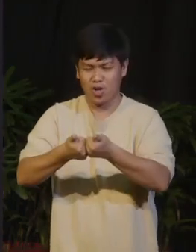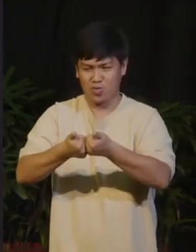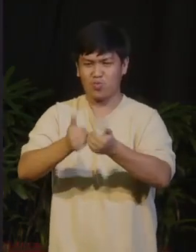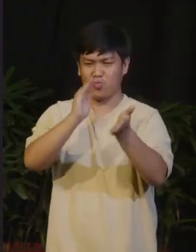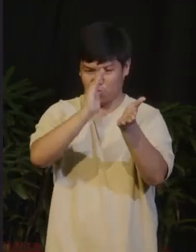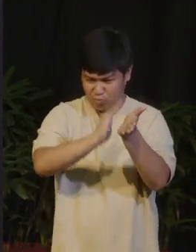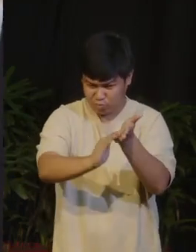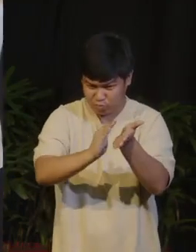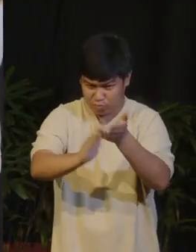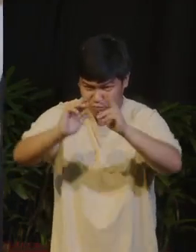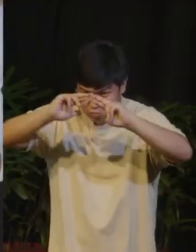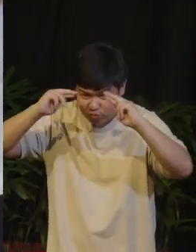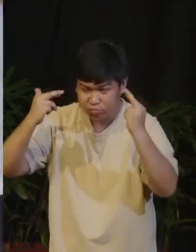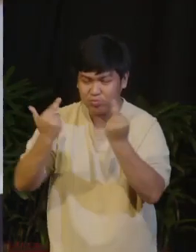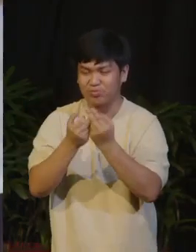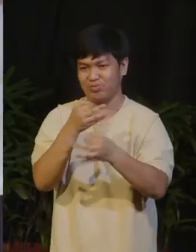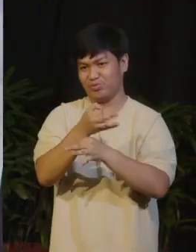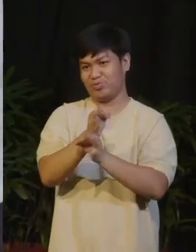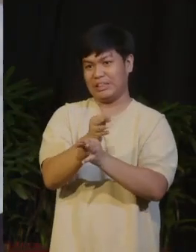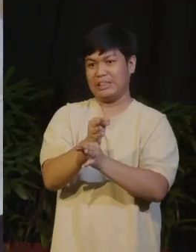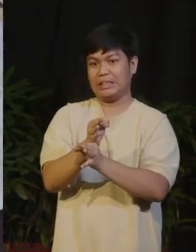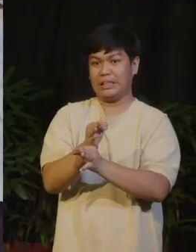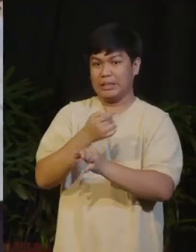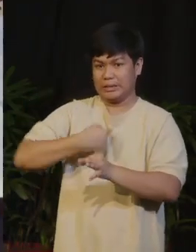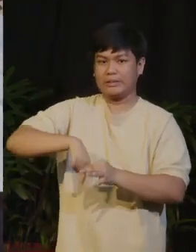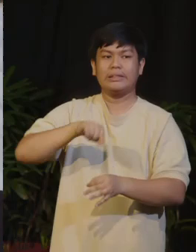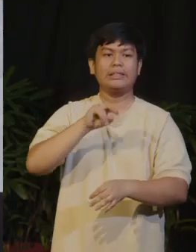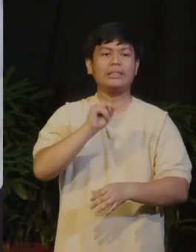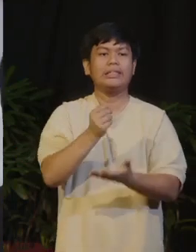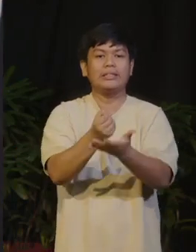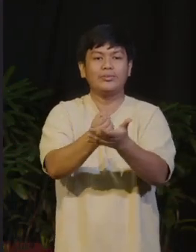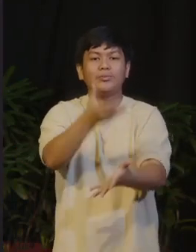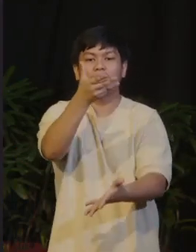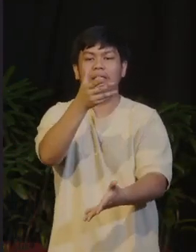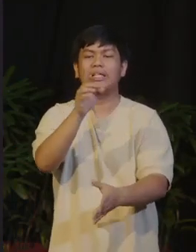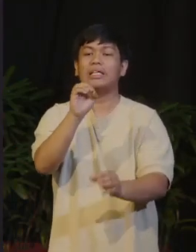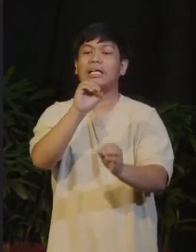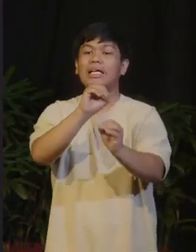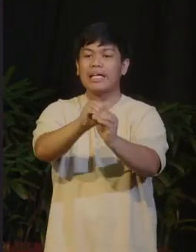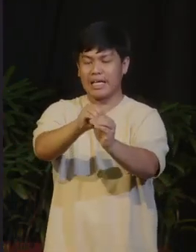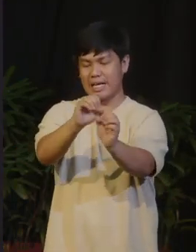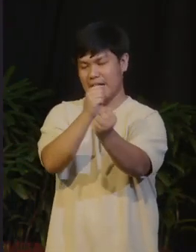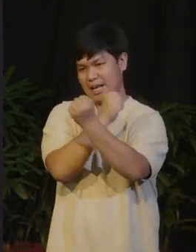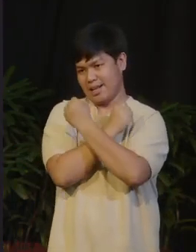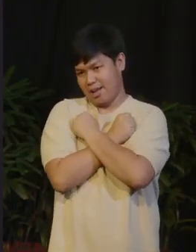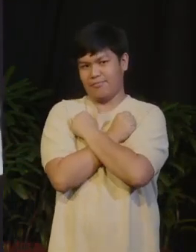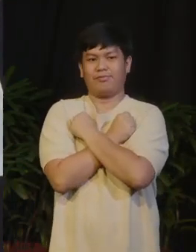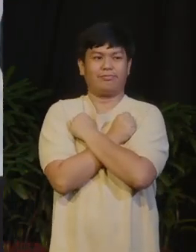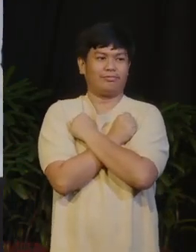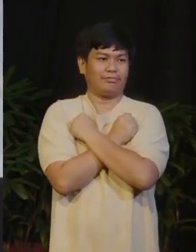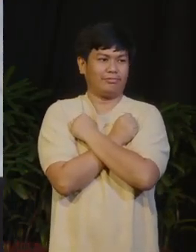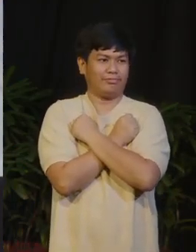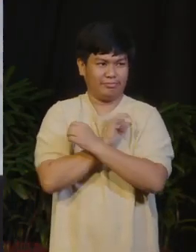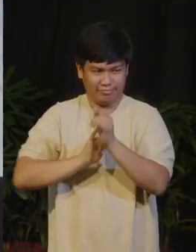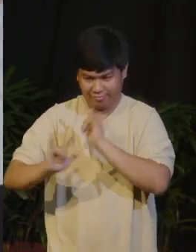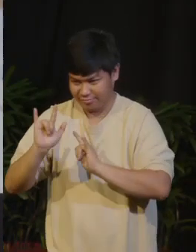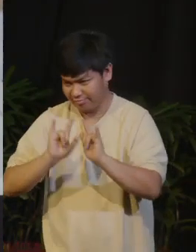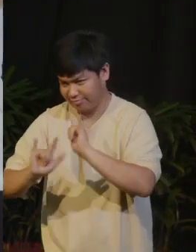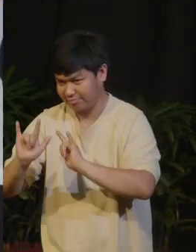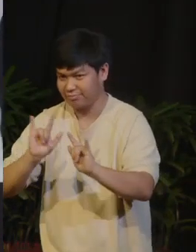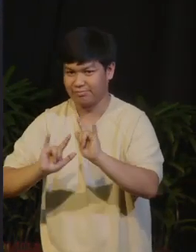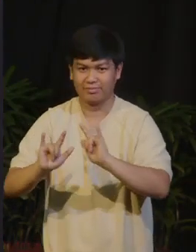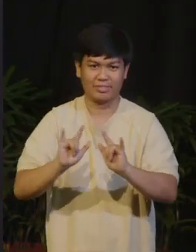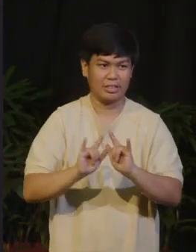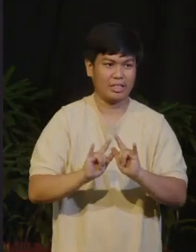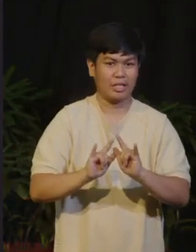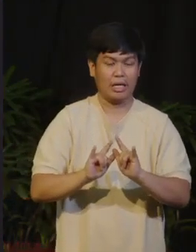maging generous, mayaman sa ating pagpapatawad sa ating kapwa. Kailangan